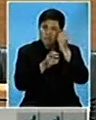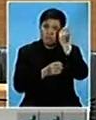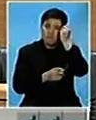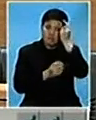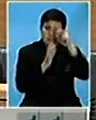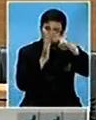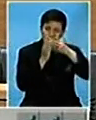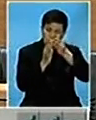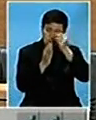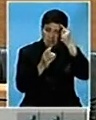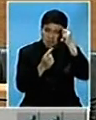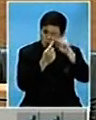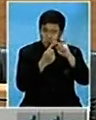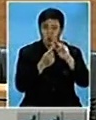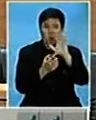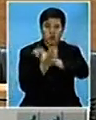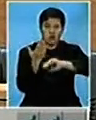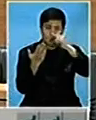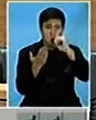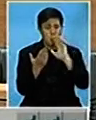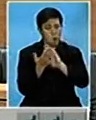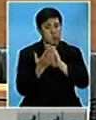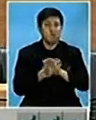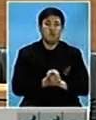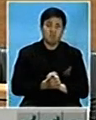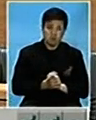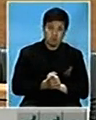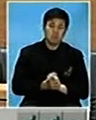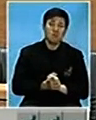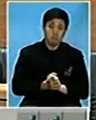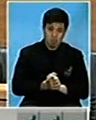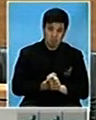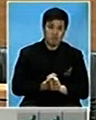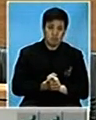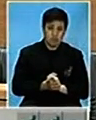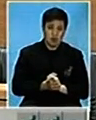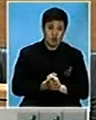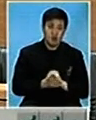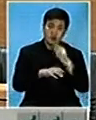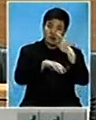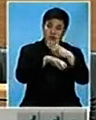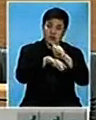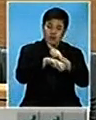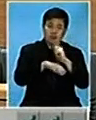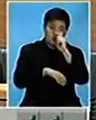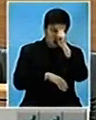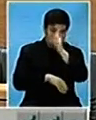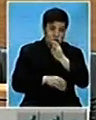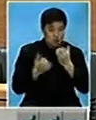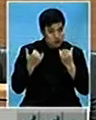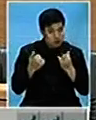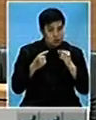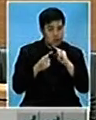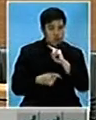จให้ตรงกันได้ในบ้านเมืองของเราท่านประธานที่เคารพครับภารกิจหลักของศาลรัฐ